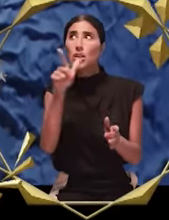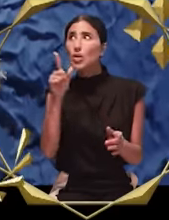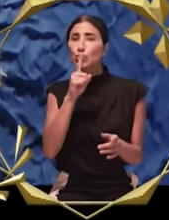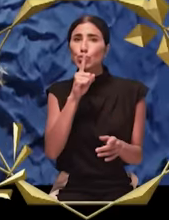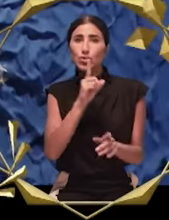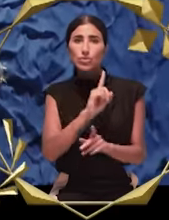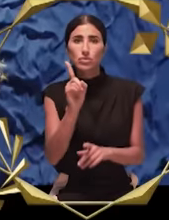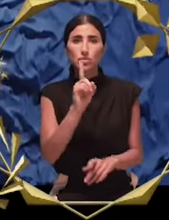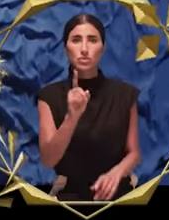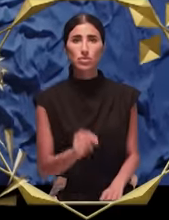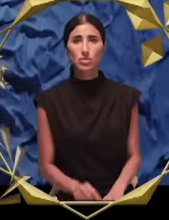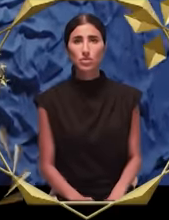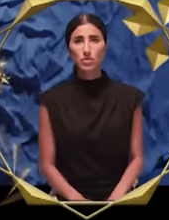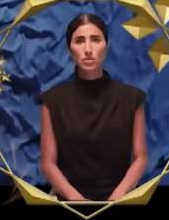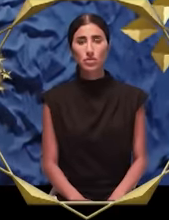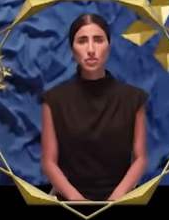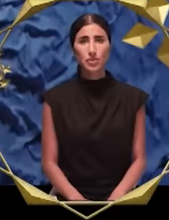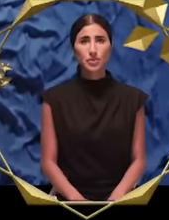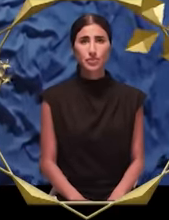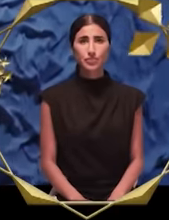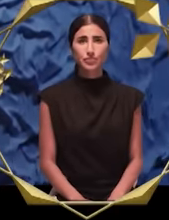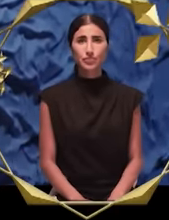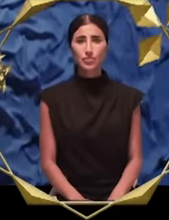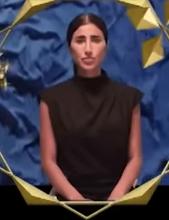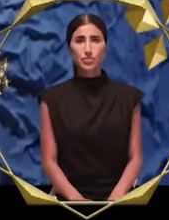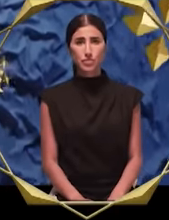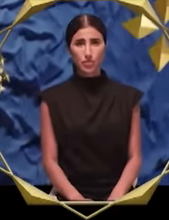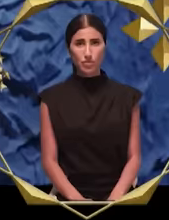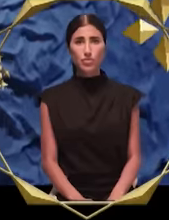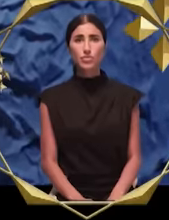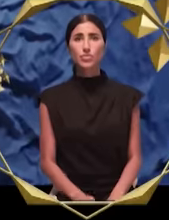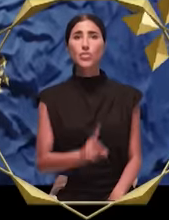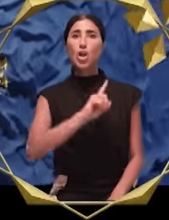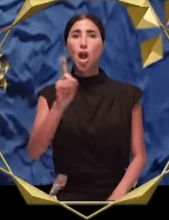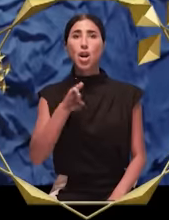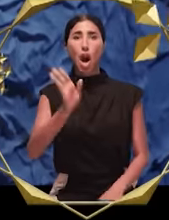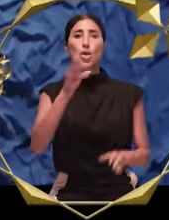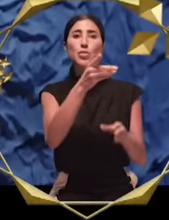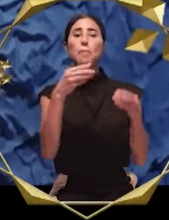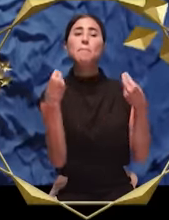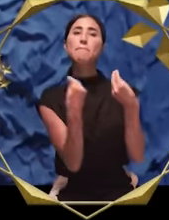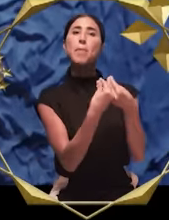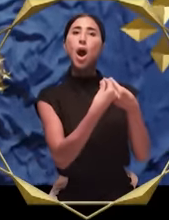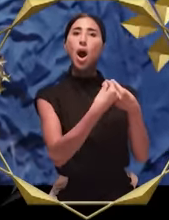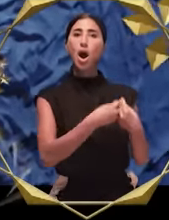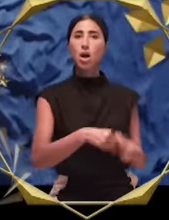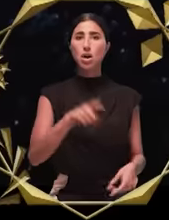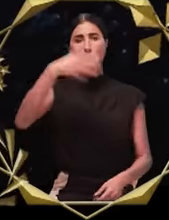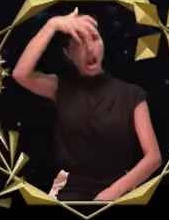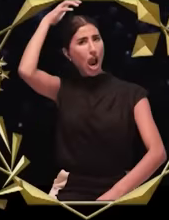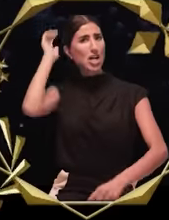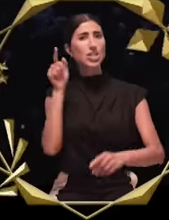صرنا في القلعة السحرية لن نخرج إلا ساوية بس